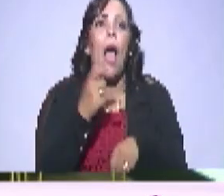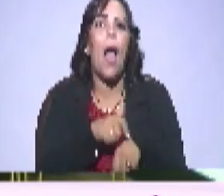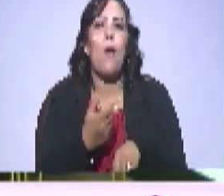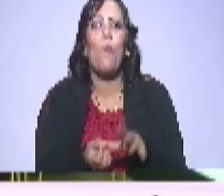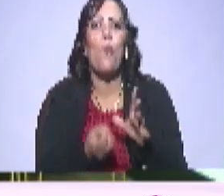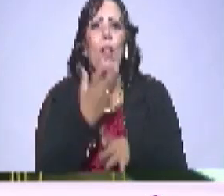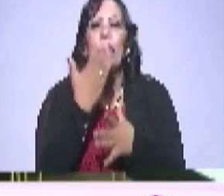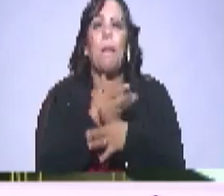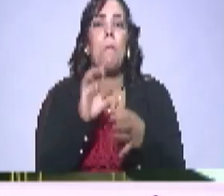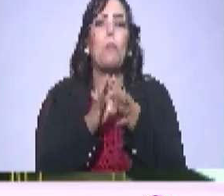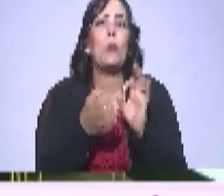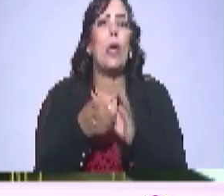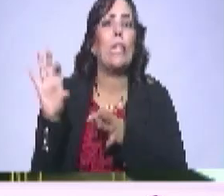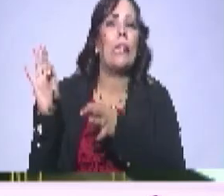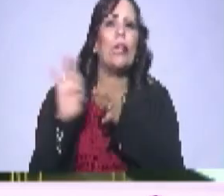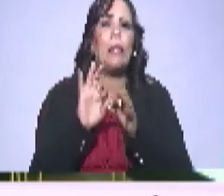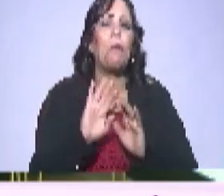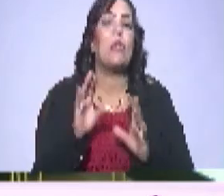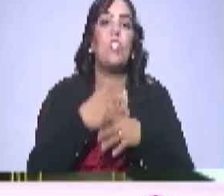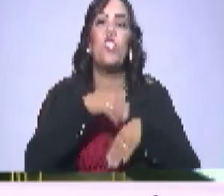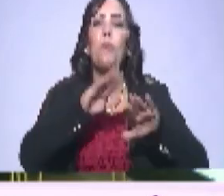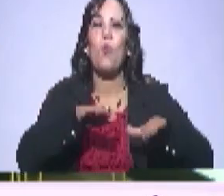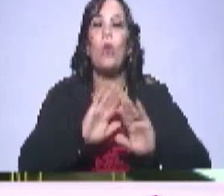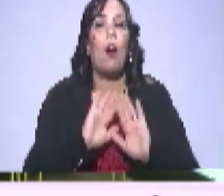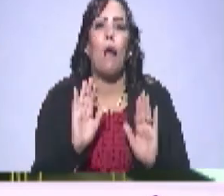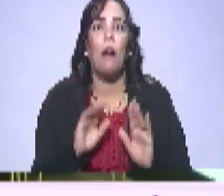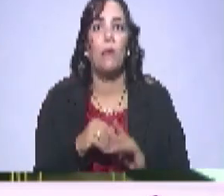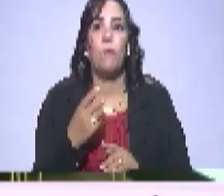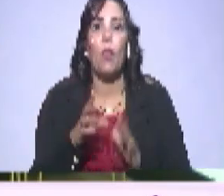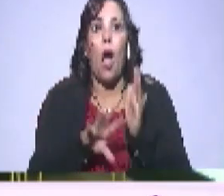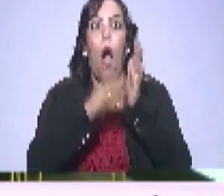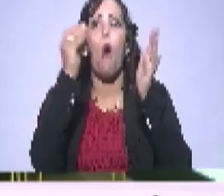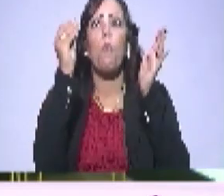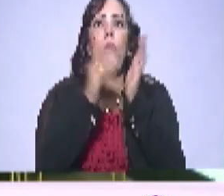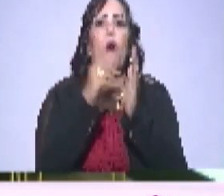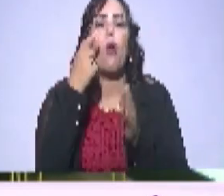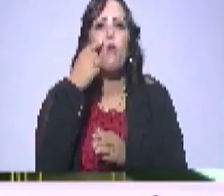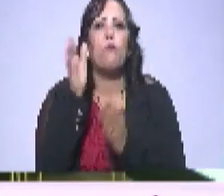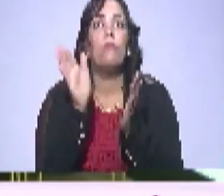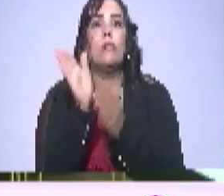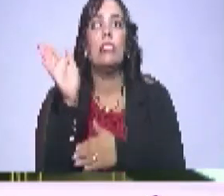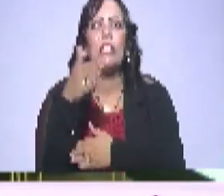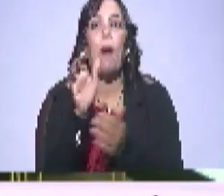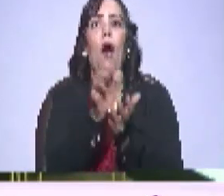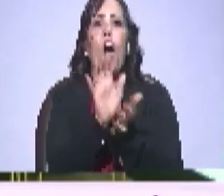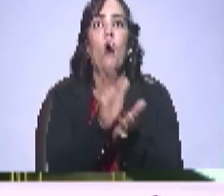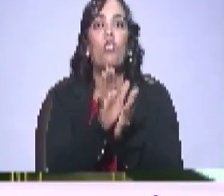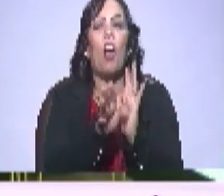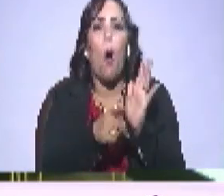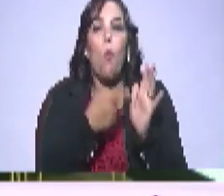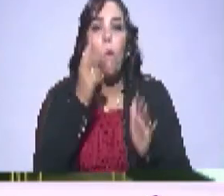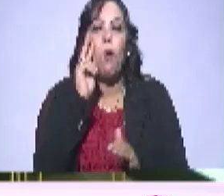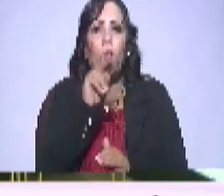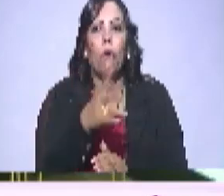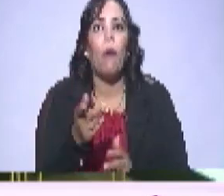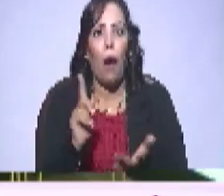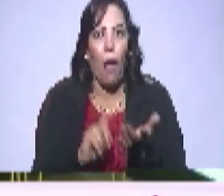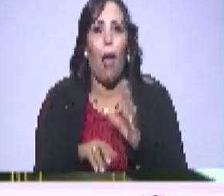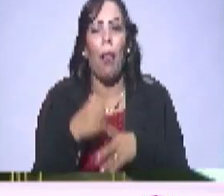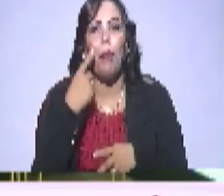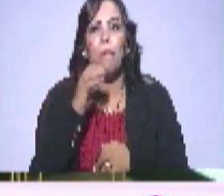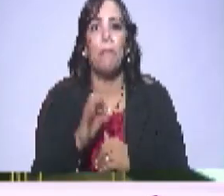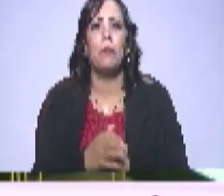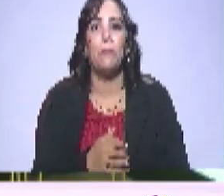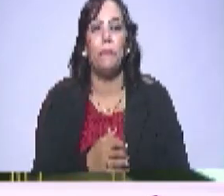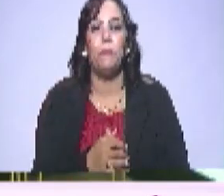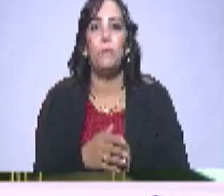كده يعني. بس هي موجوده. بس اول مره اسمع عن سمك القرش. هي موجوده بس انا جايبها استثنائي عشان اوريها لكم.